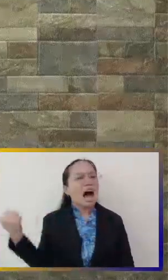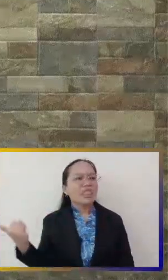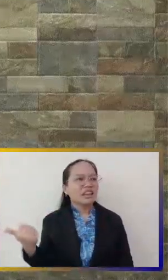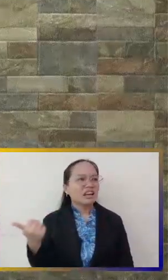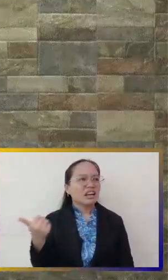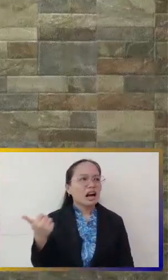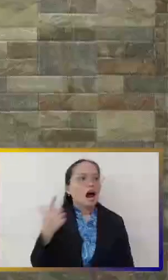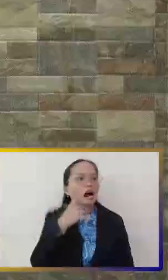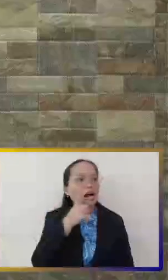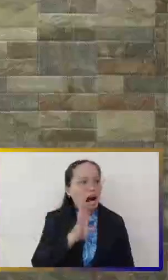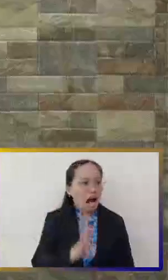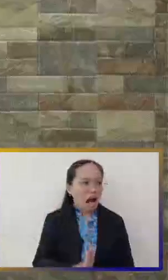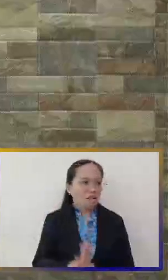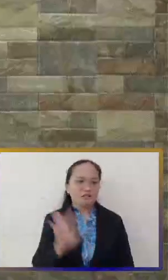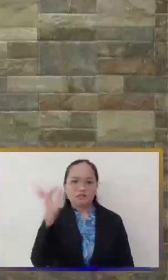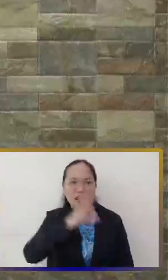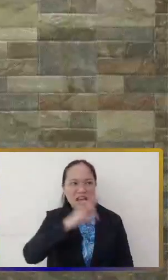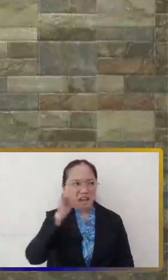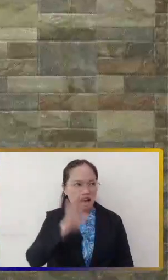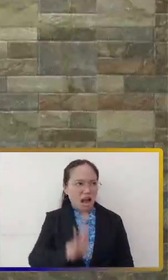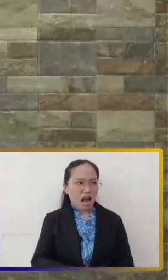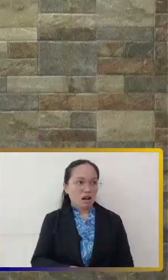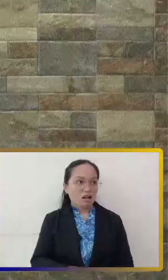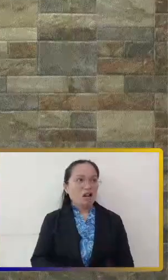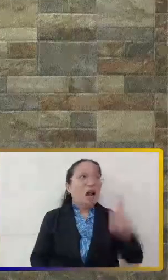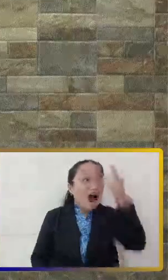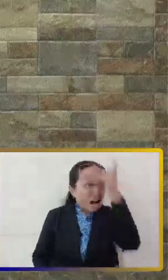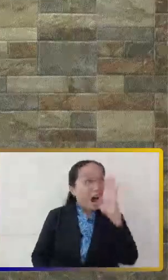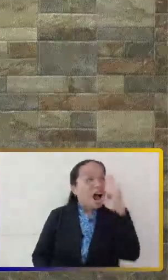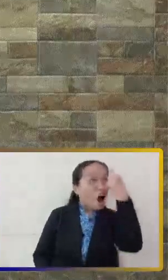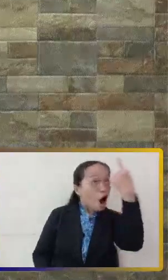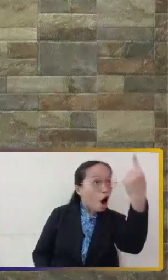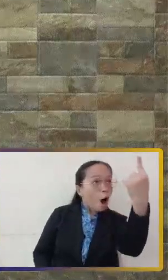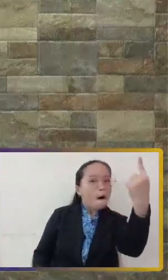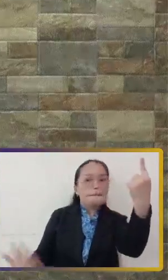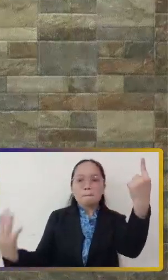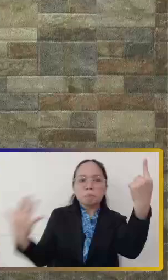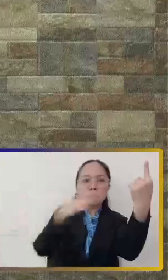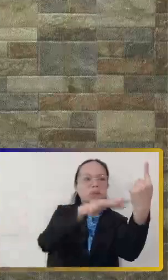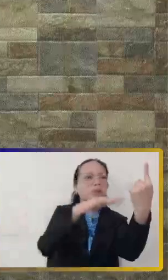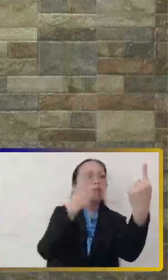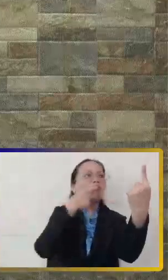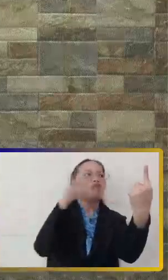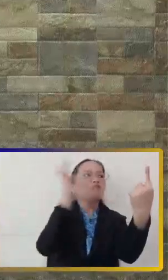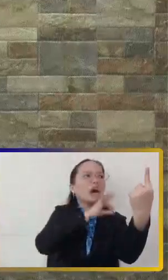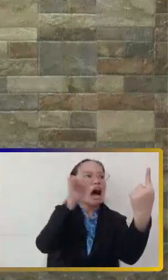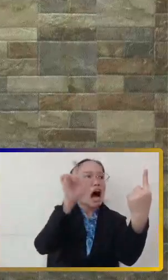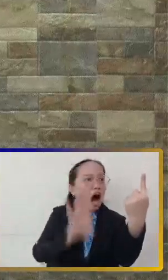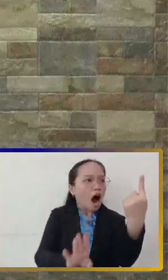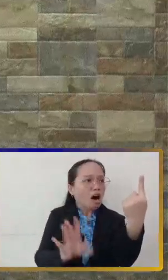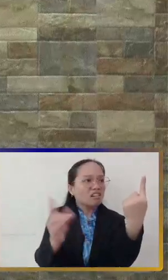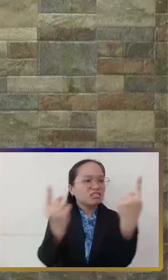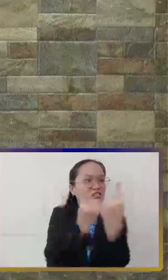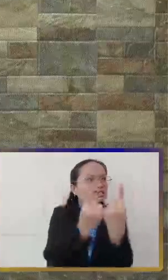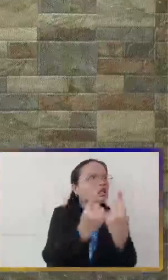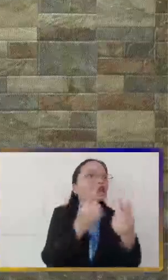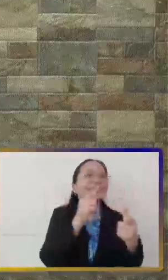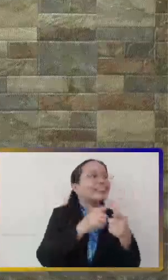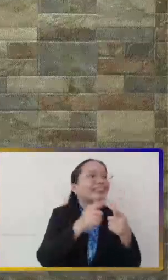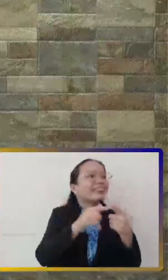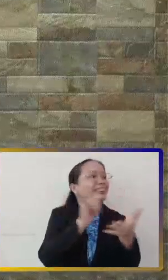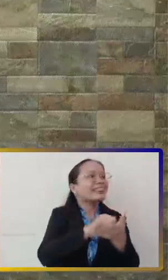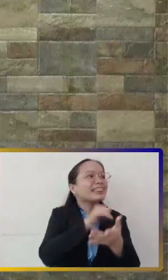tinatabi sa totoong Diyos ng mga Diyos-Diyosan. And that is not worship. Worship